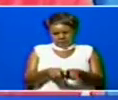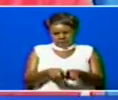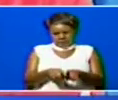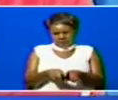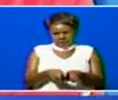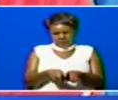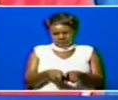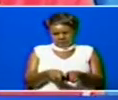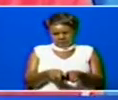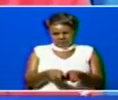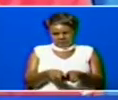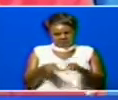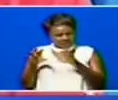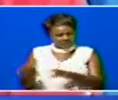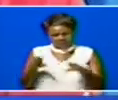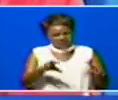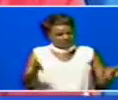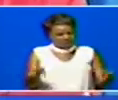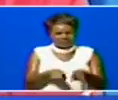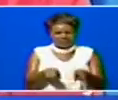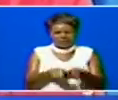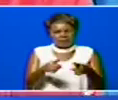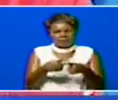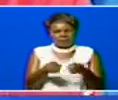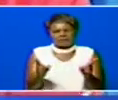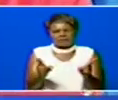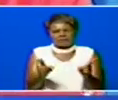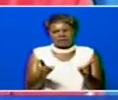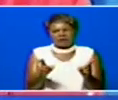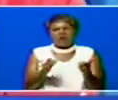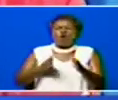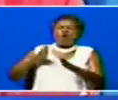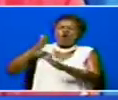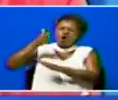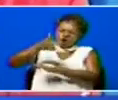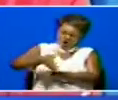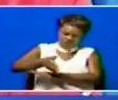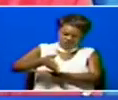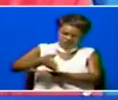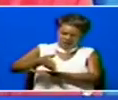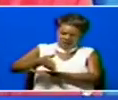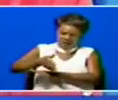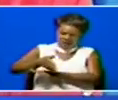na mateso yale yale tu but ikawa iko zaidi ya ile nilikuwa napitia.